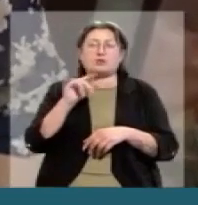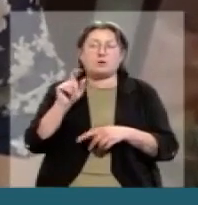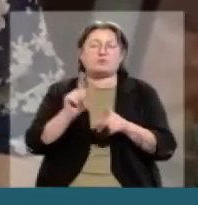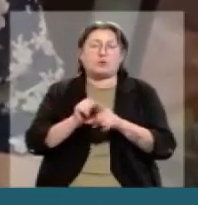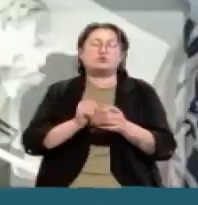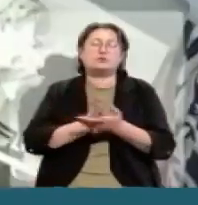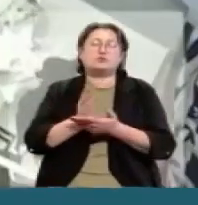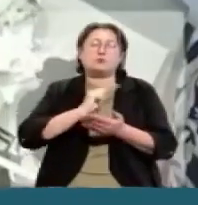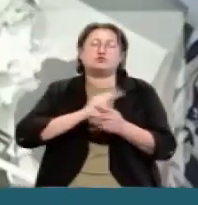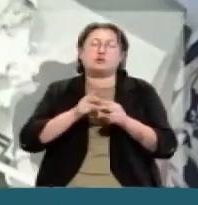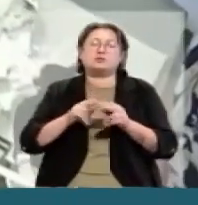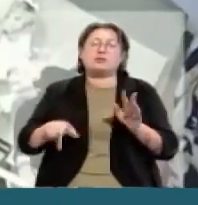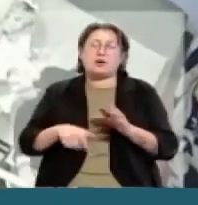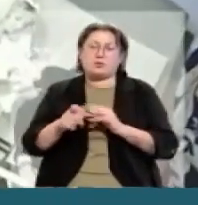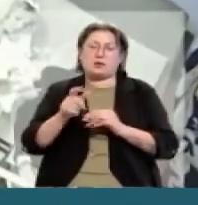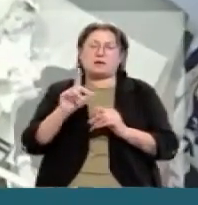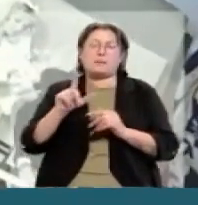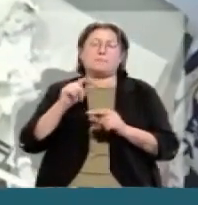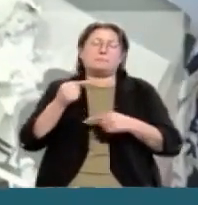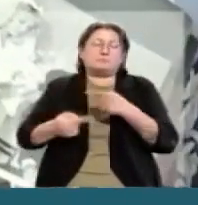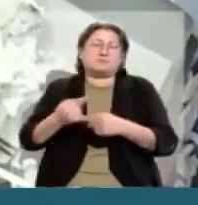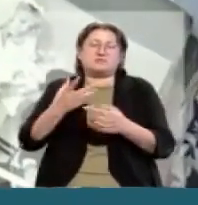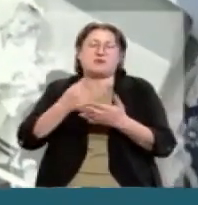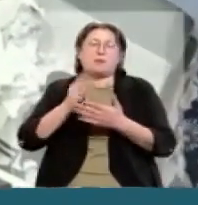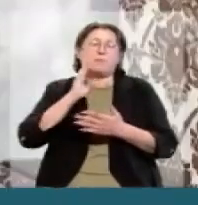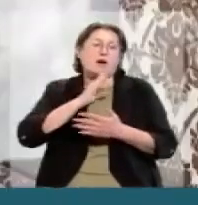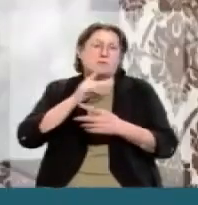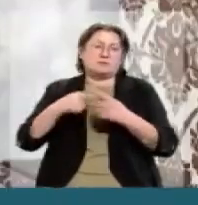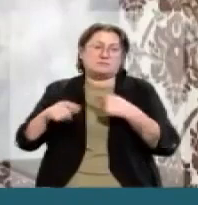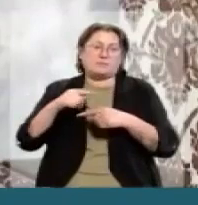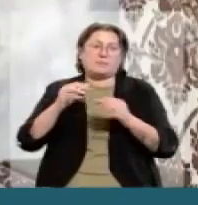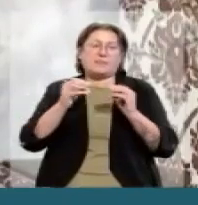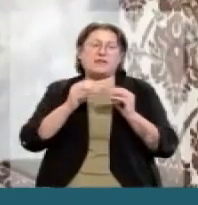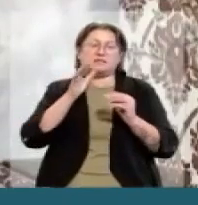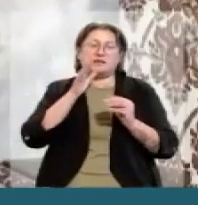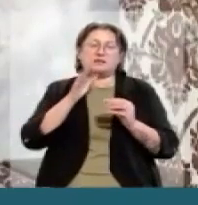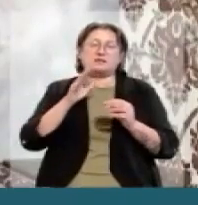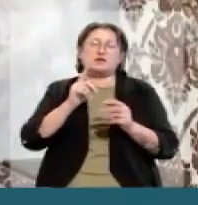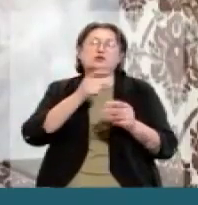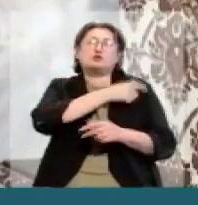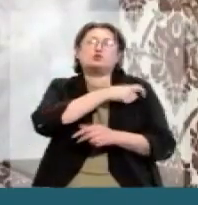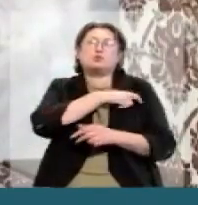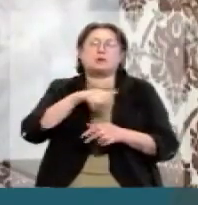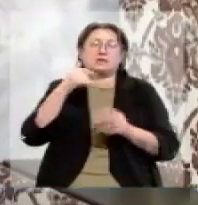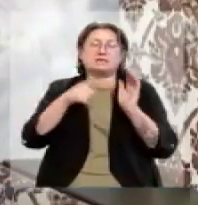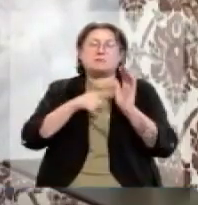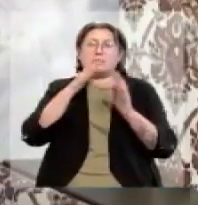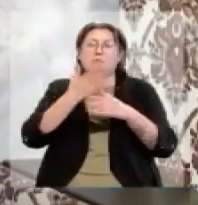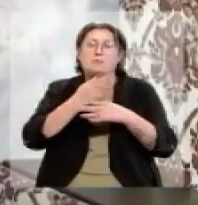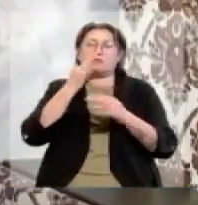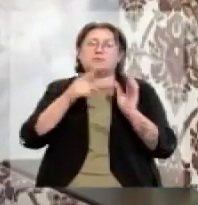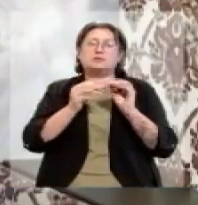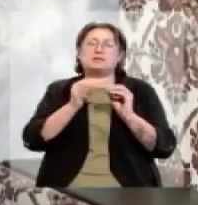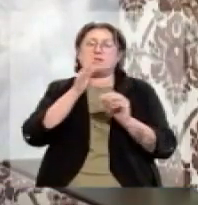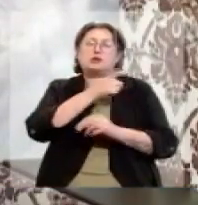тоже заслуженный работник железной дороги. Пошла по стопам своей матери. 10 лет дежурной по станции проработала. 7 лет помощником, потом 10